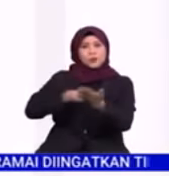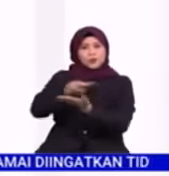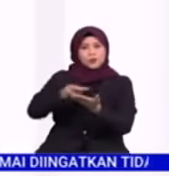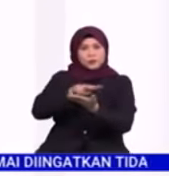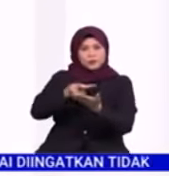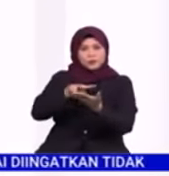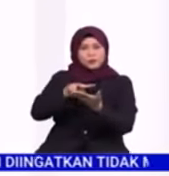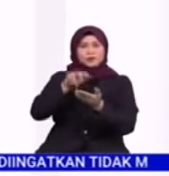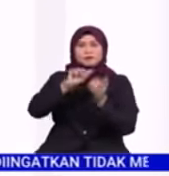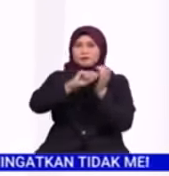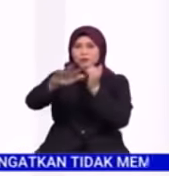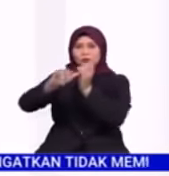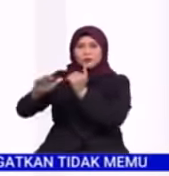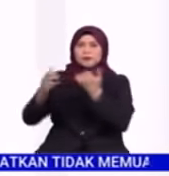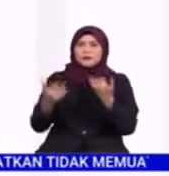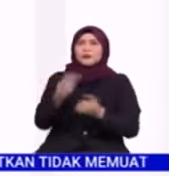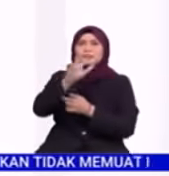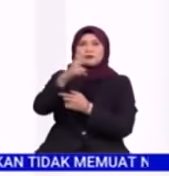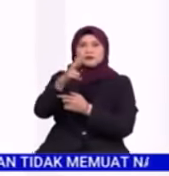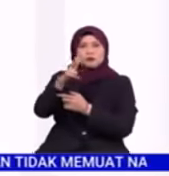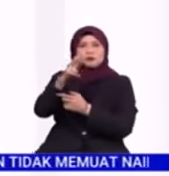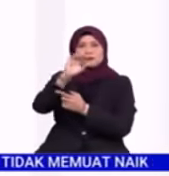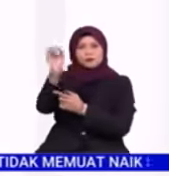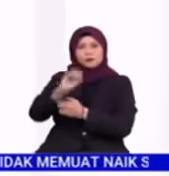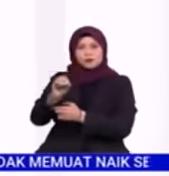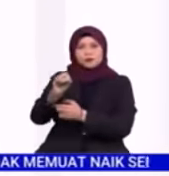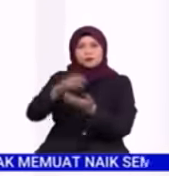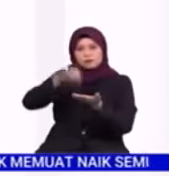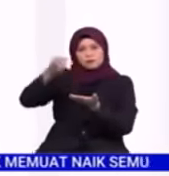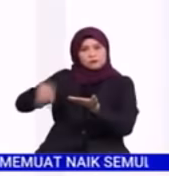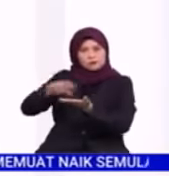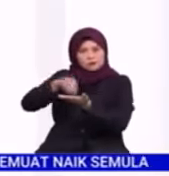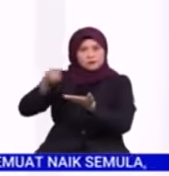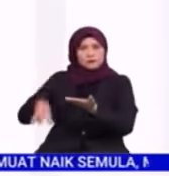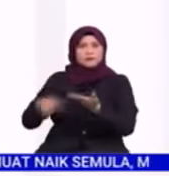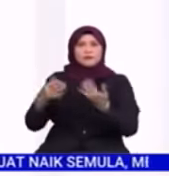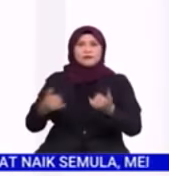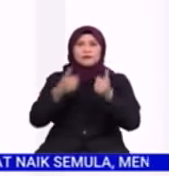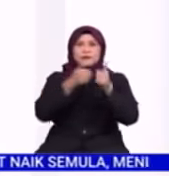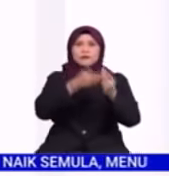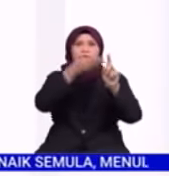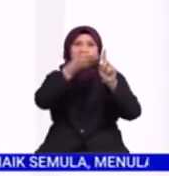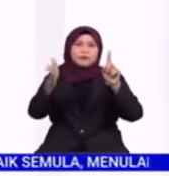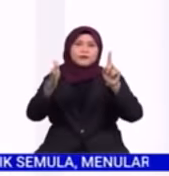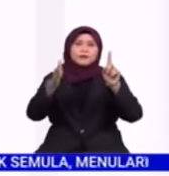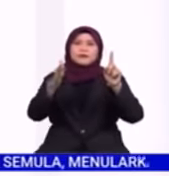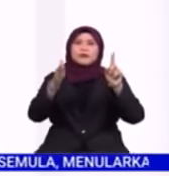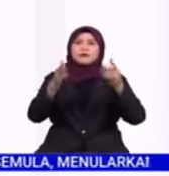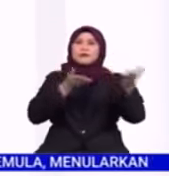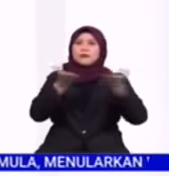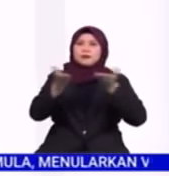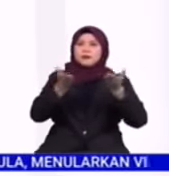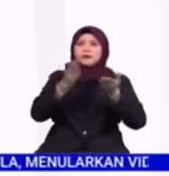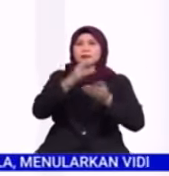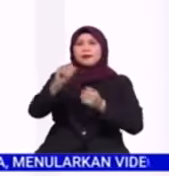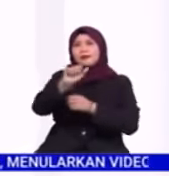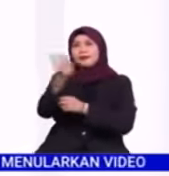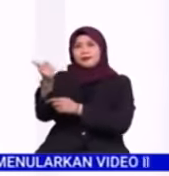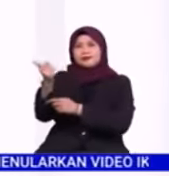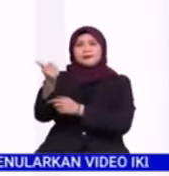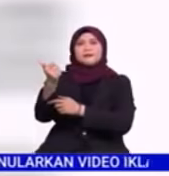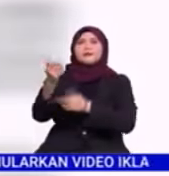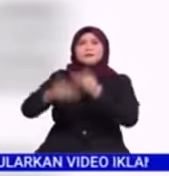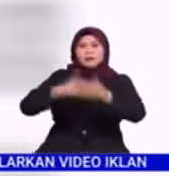video Bergek naon 13 protes sudah diturunkan berdasarkan pelanggaran termahal primatrain mereka lo selebihnya masih dalam proses